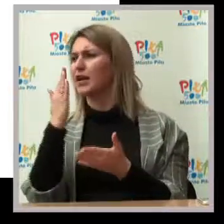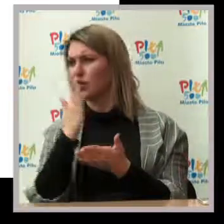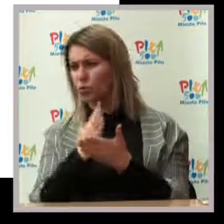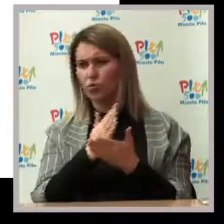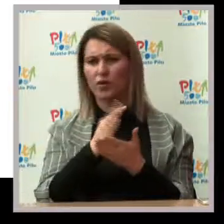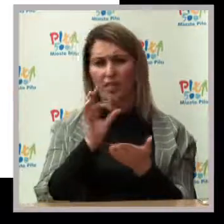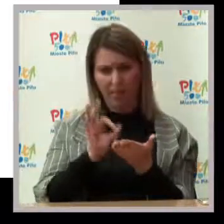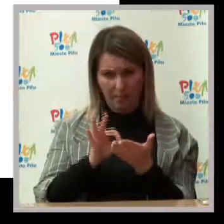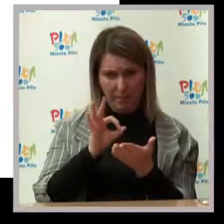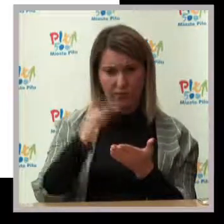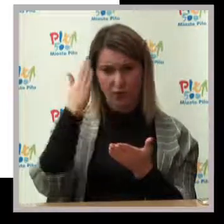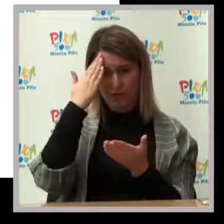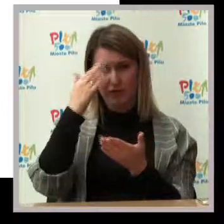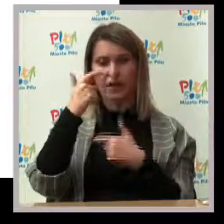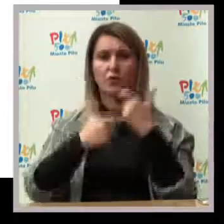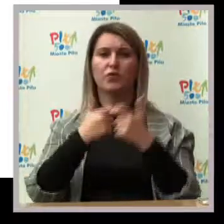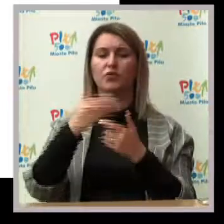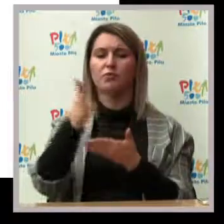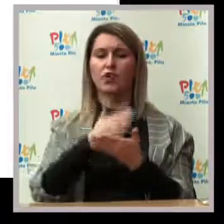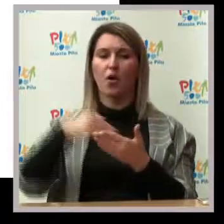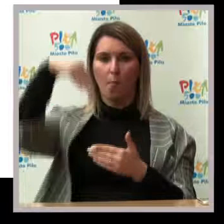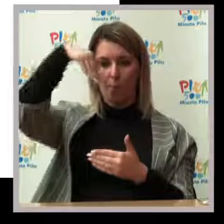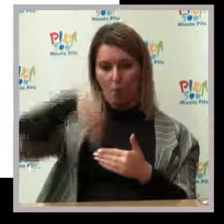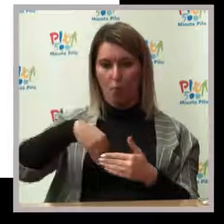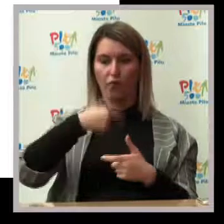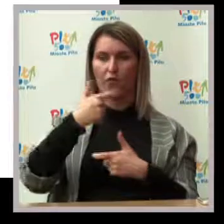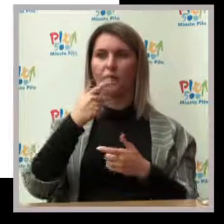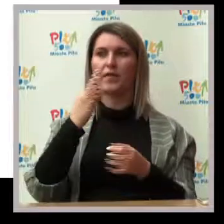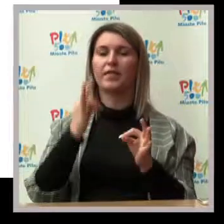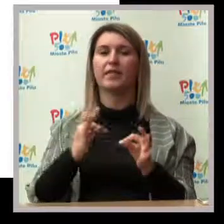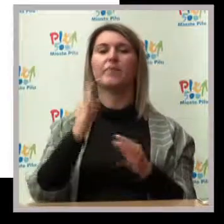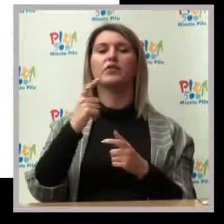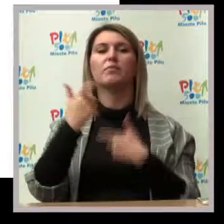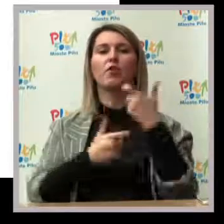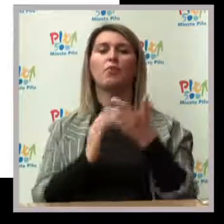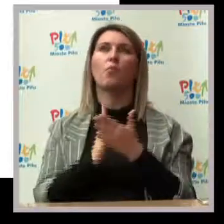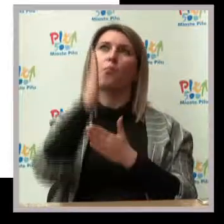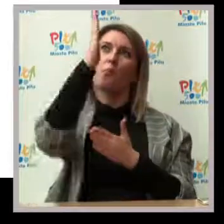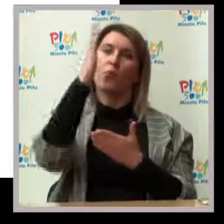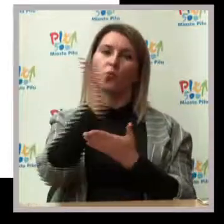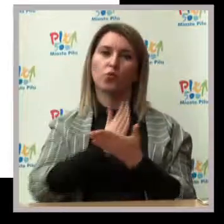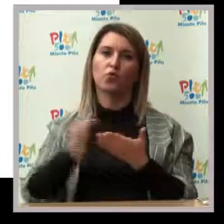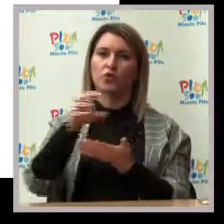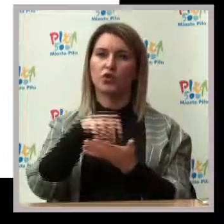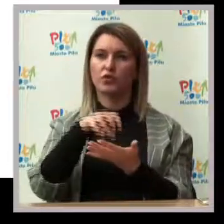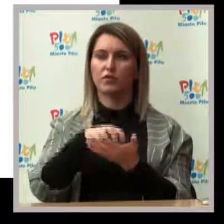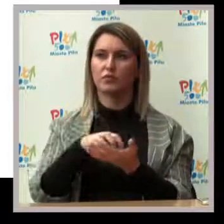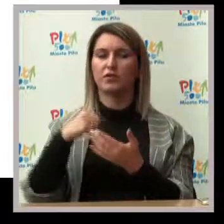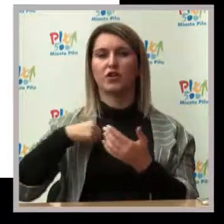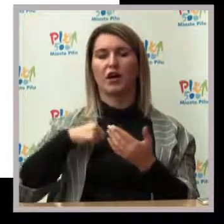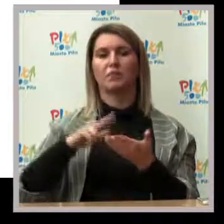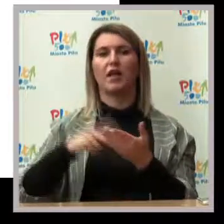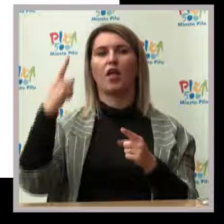wiecie, zrobiliśmy część południową, ta część północna czekała na dodatkowe